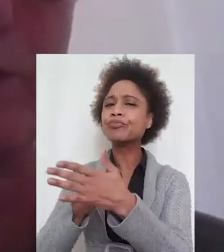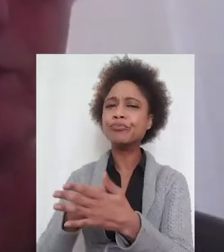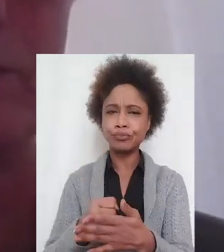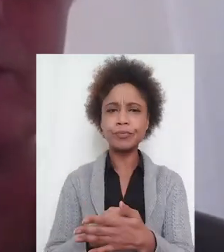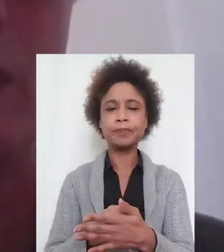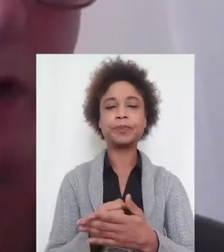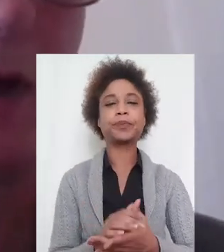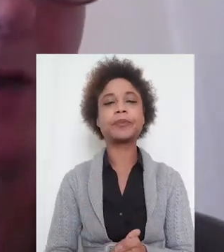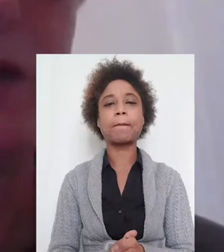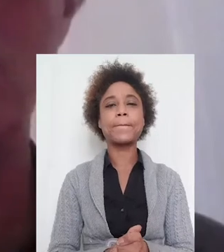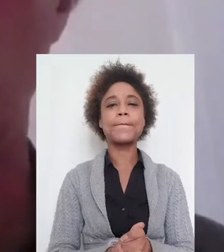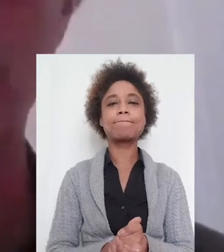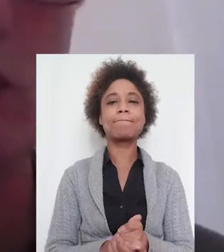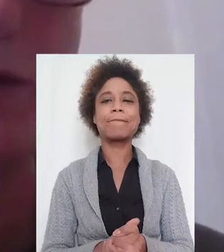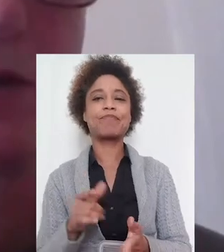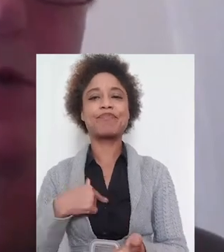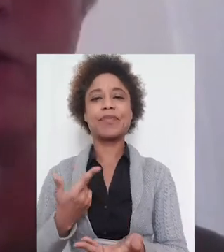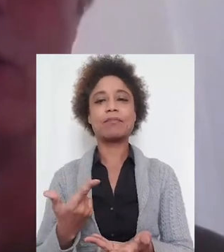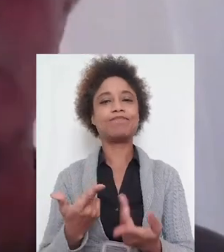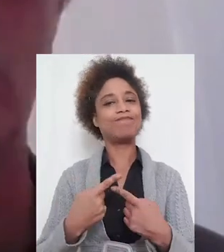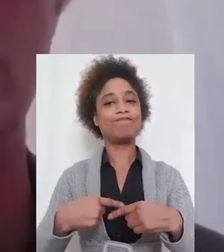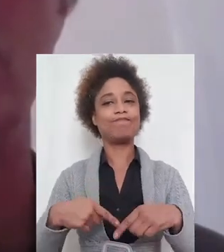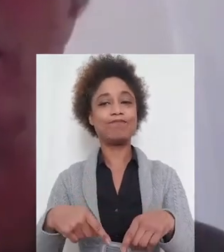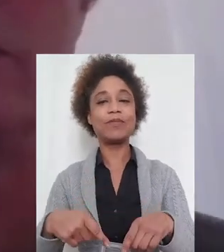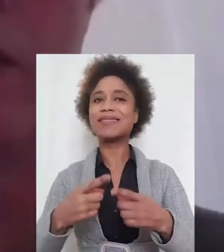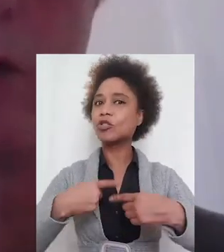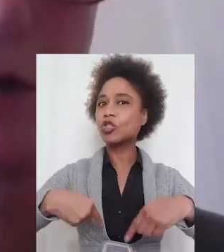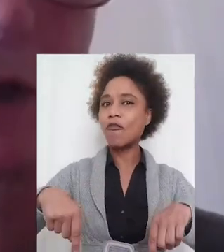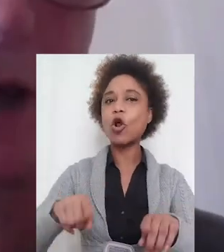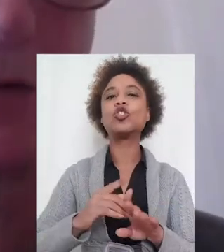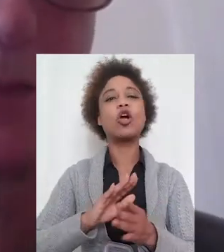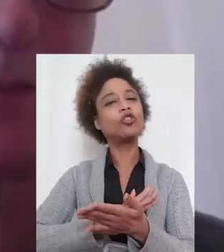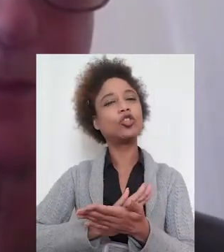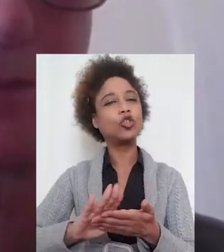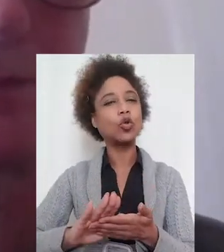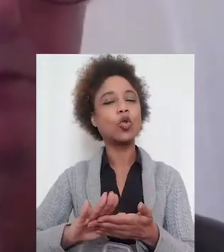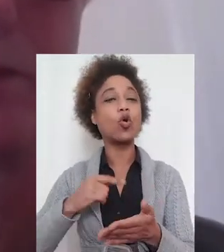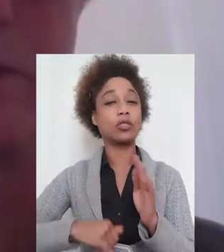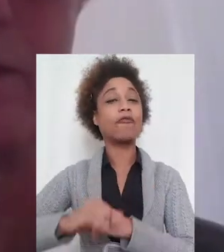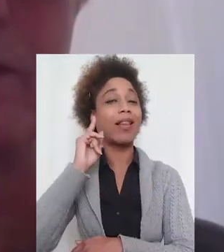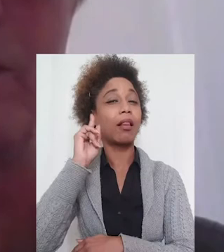lopen. Niets over ons, zonder ons, is een veelgehoord geluid.